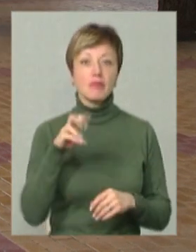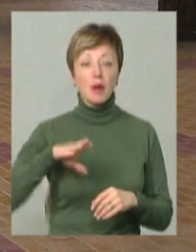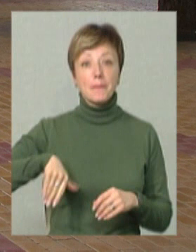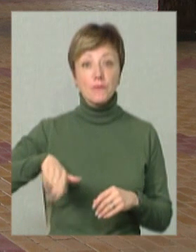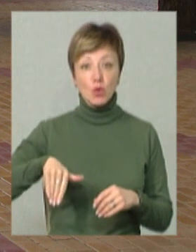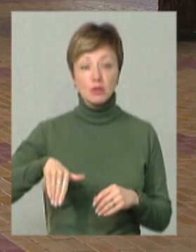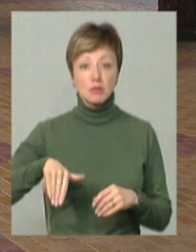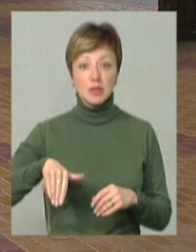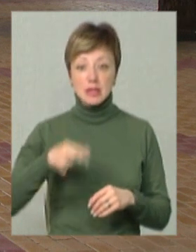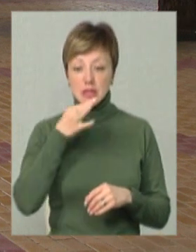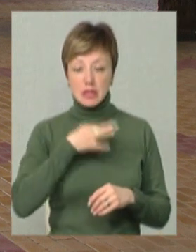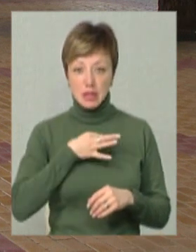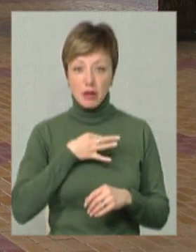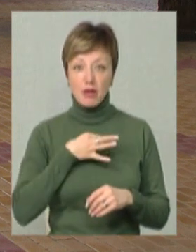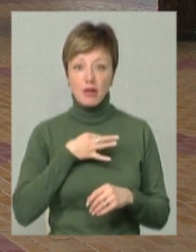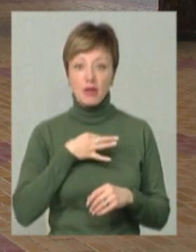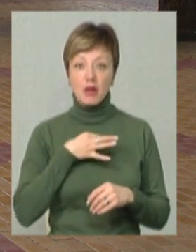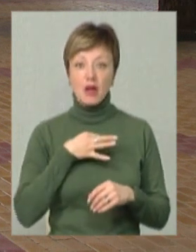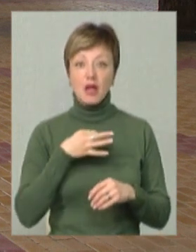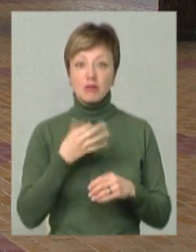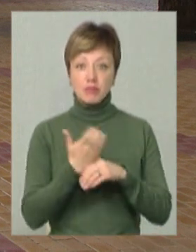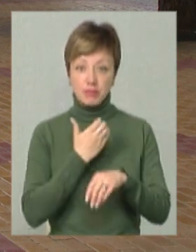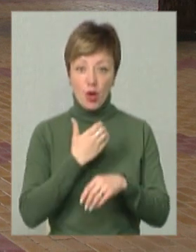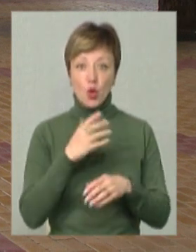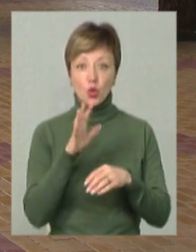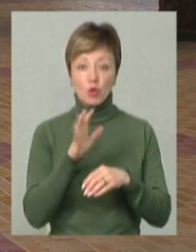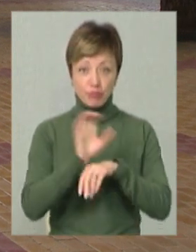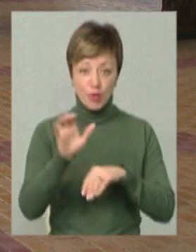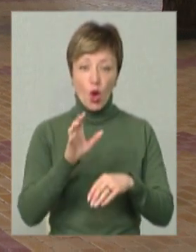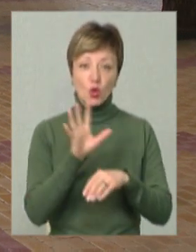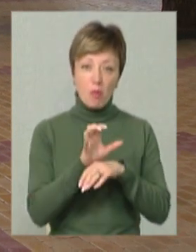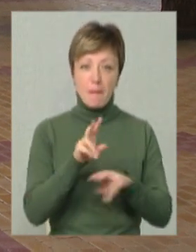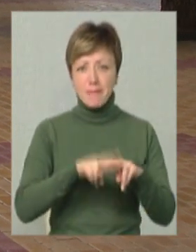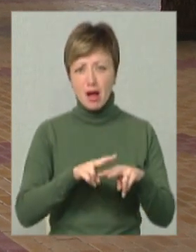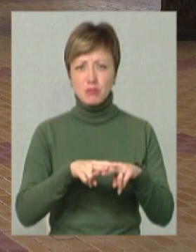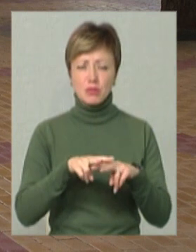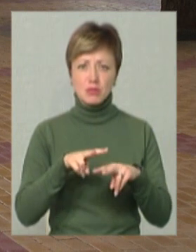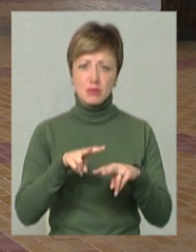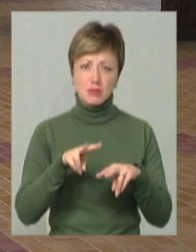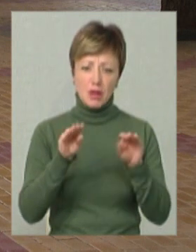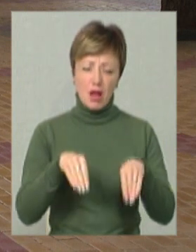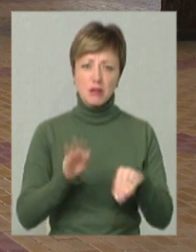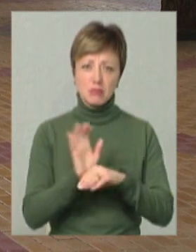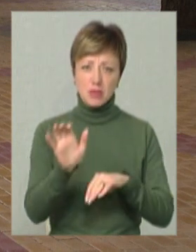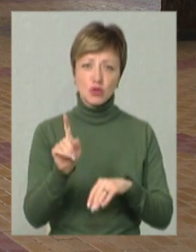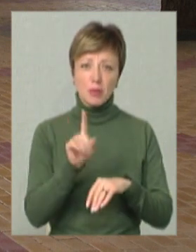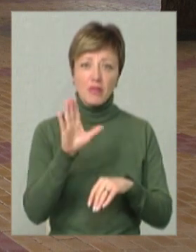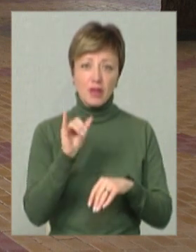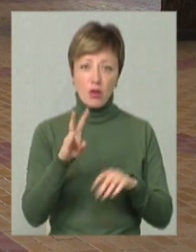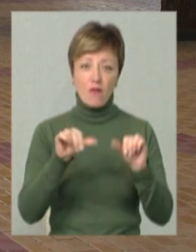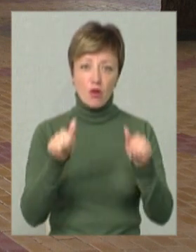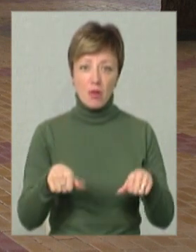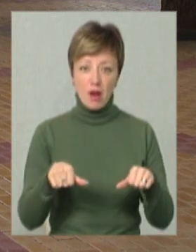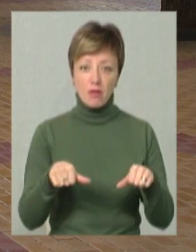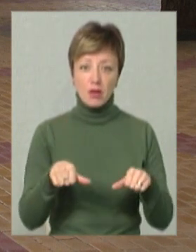потім, ну, сказав скинути документи свої, ну, сфотографувати паспортні дані, скинути йому, і щоб він